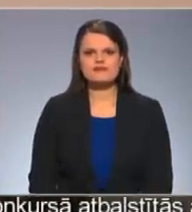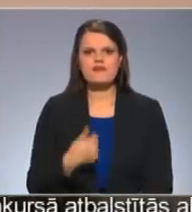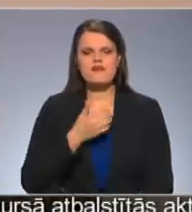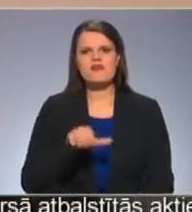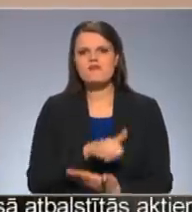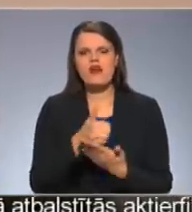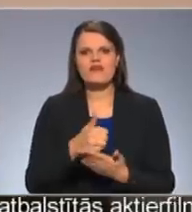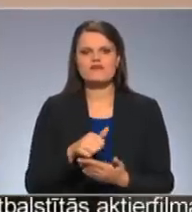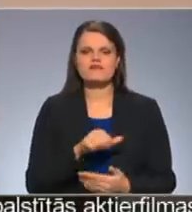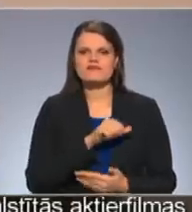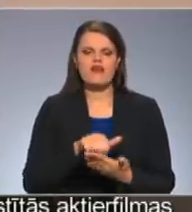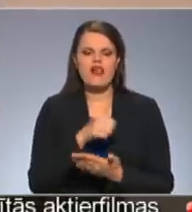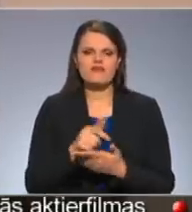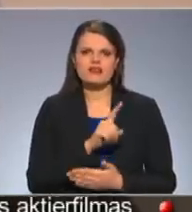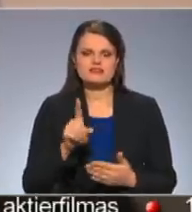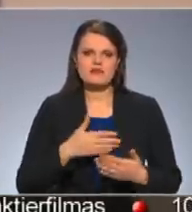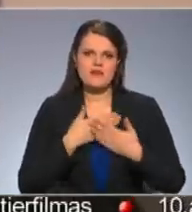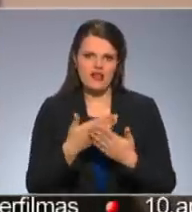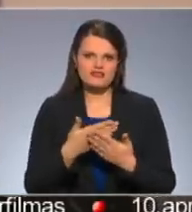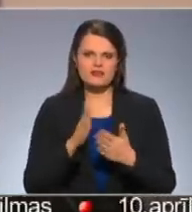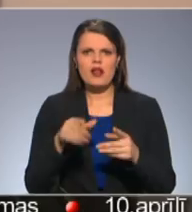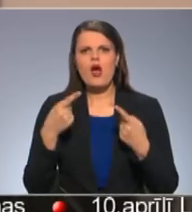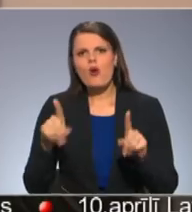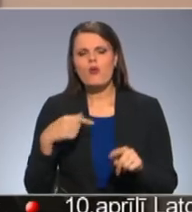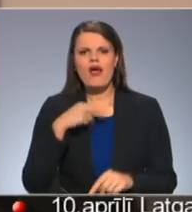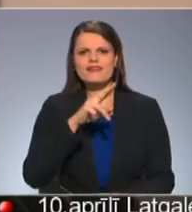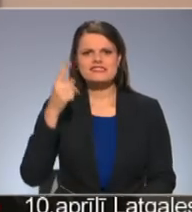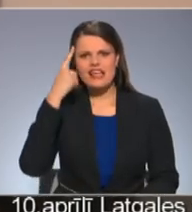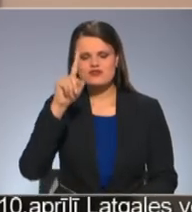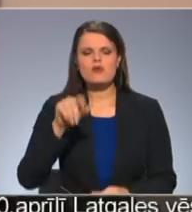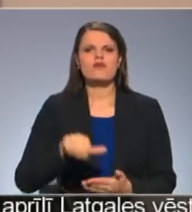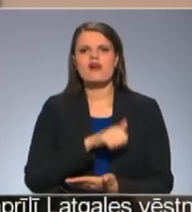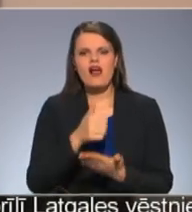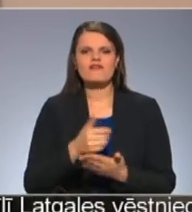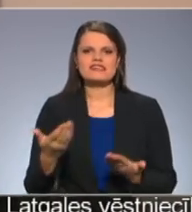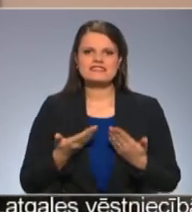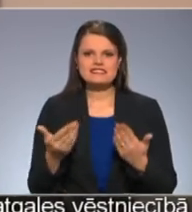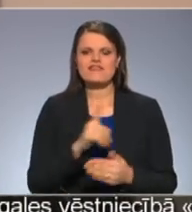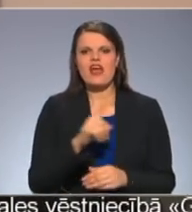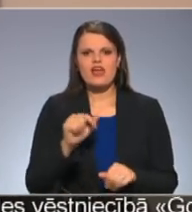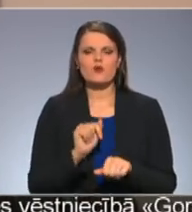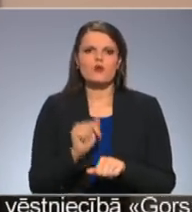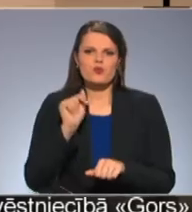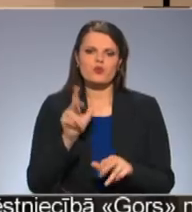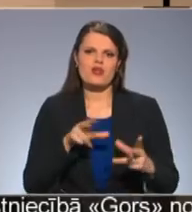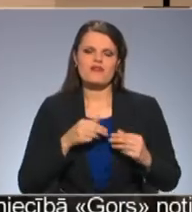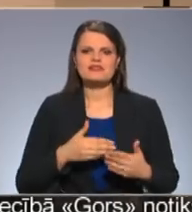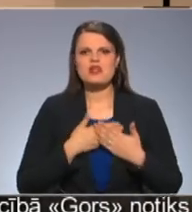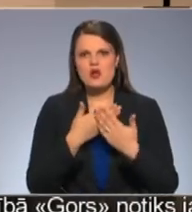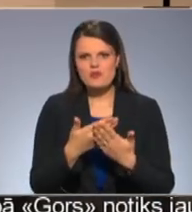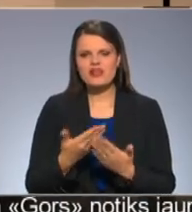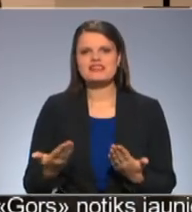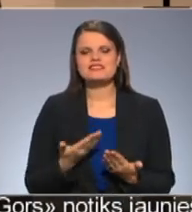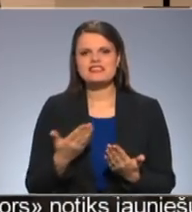Man pati galvenā ir mīlestība, lai ko es arī neuzvestu, jo nav augstākas jēgas dzīvē kā šīs jūtas. Dzīve kopumā ir